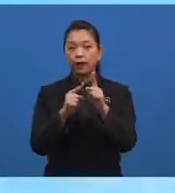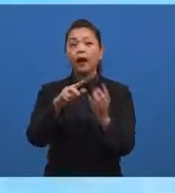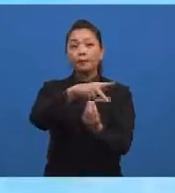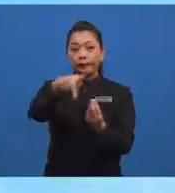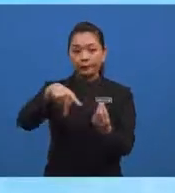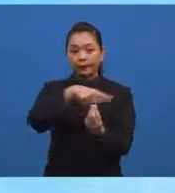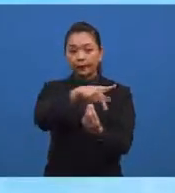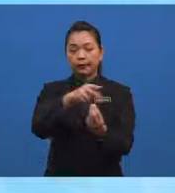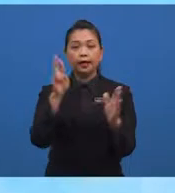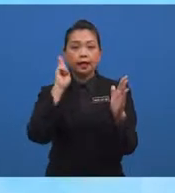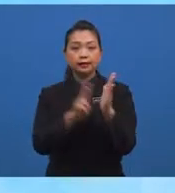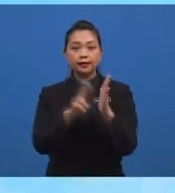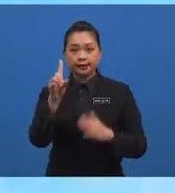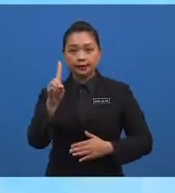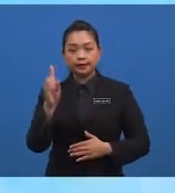D ialah